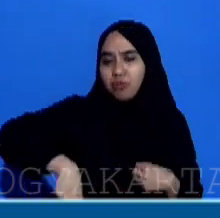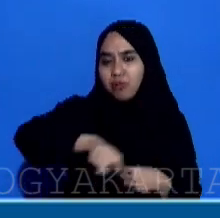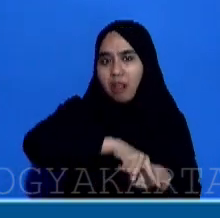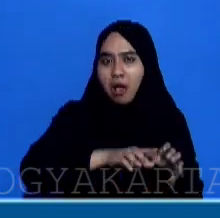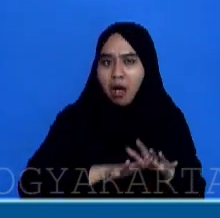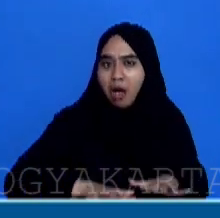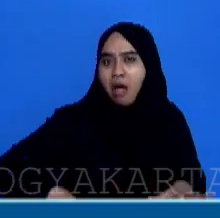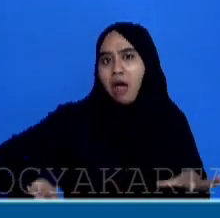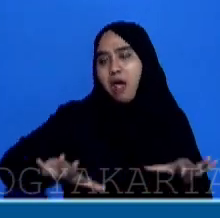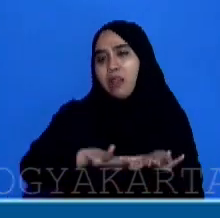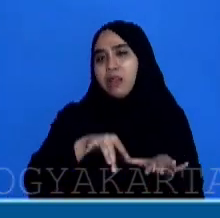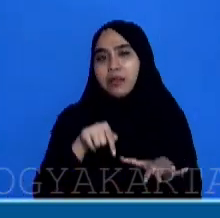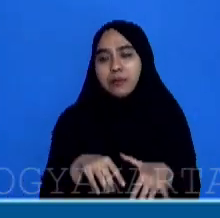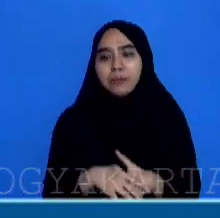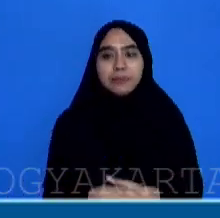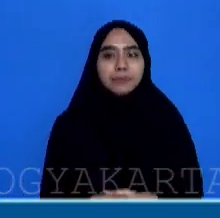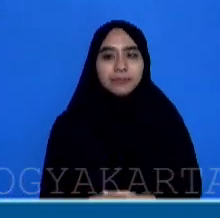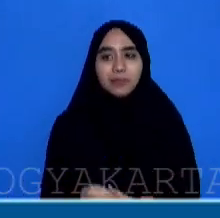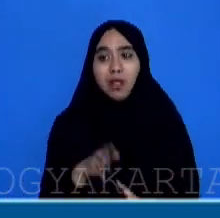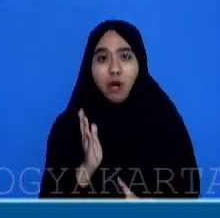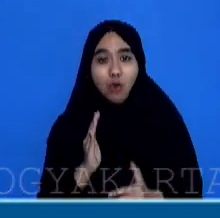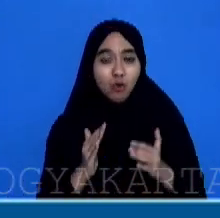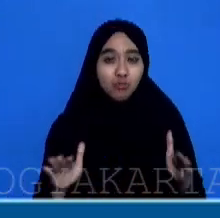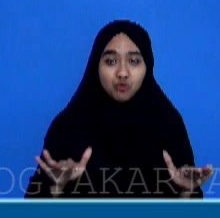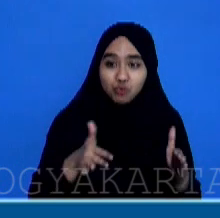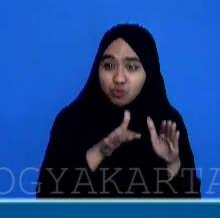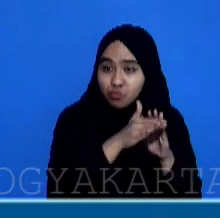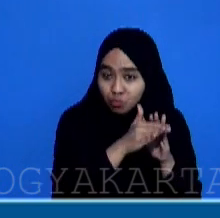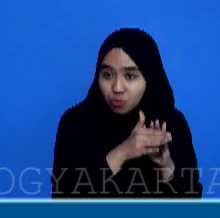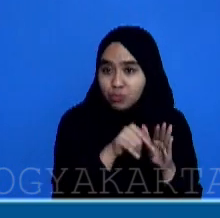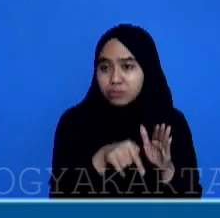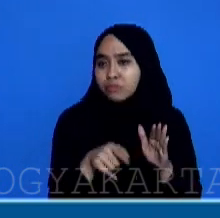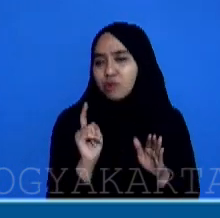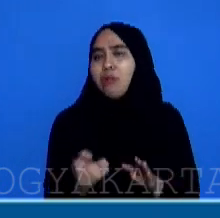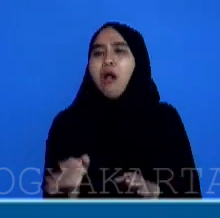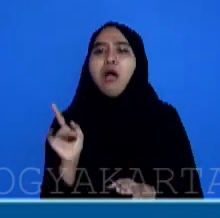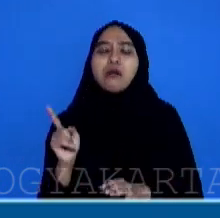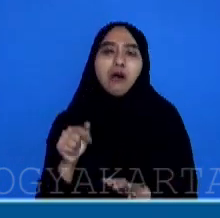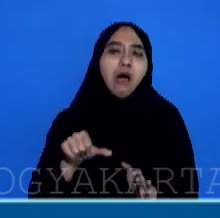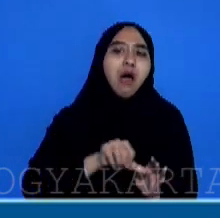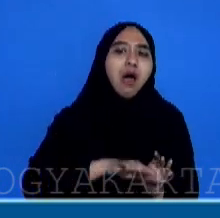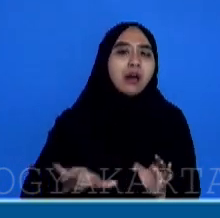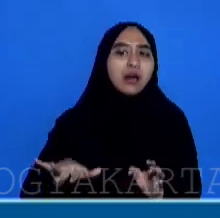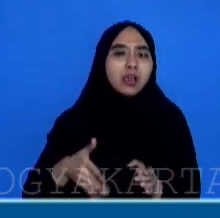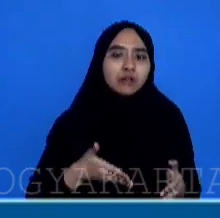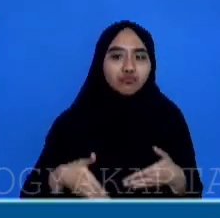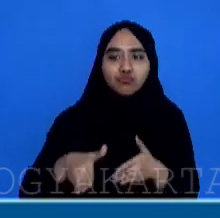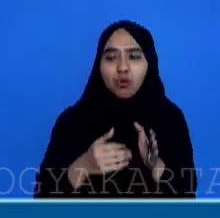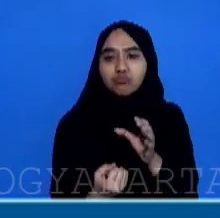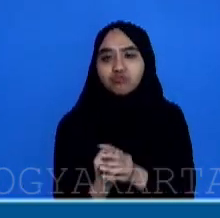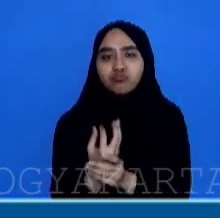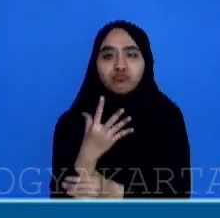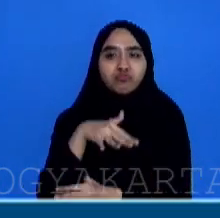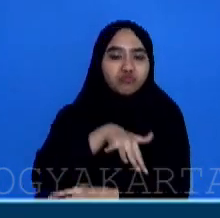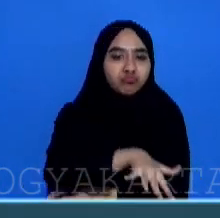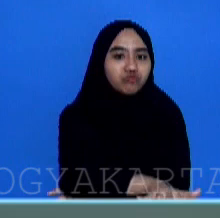sumur ladang kalau di ten pegunungan niku pun gadah PAB sing sedaya kita